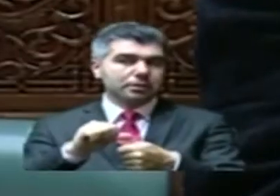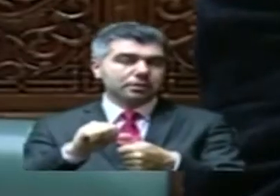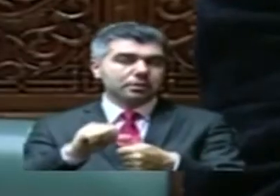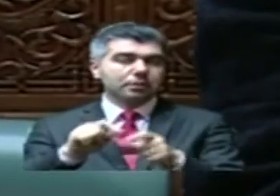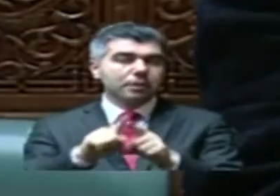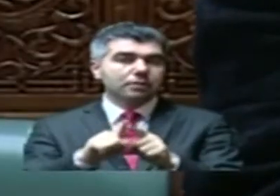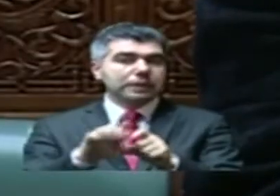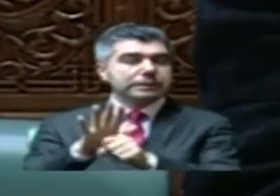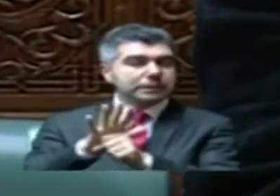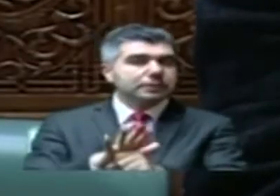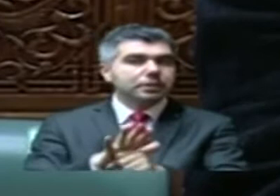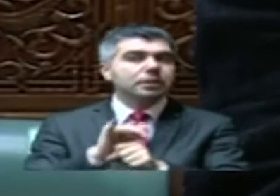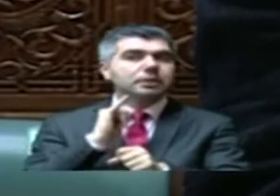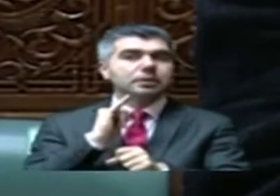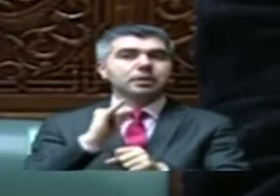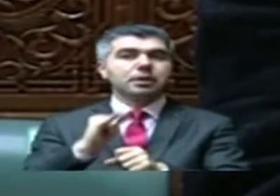انتهاك حقوقهن